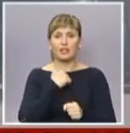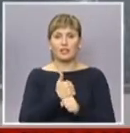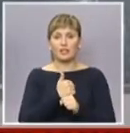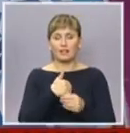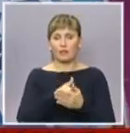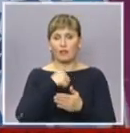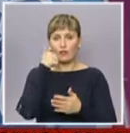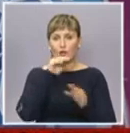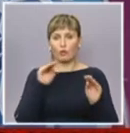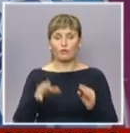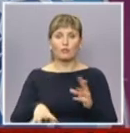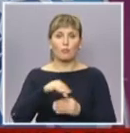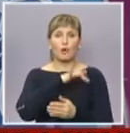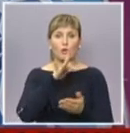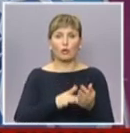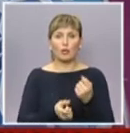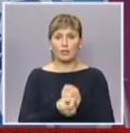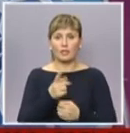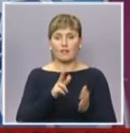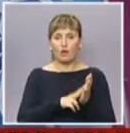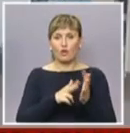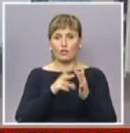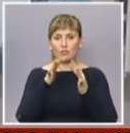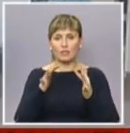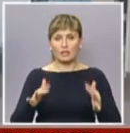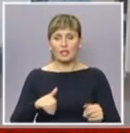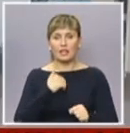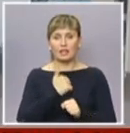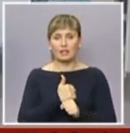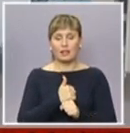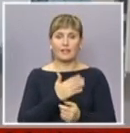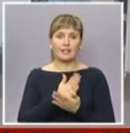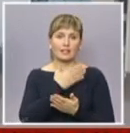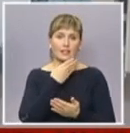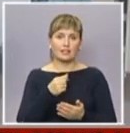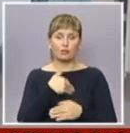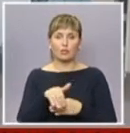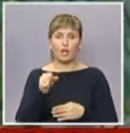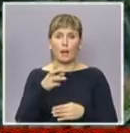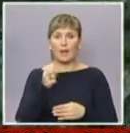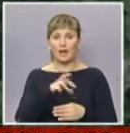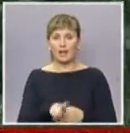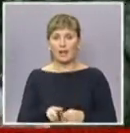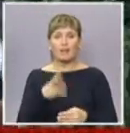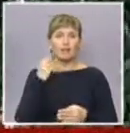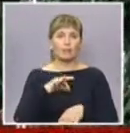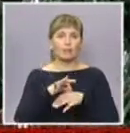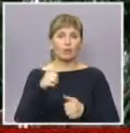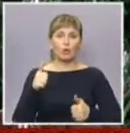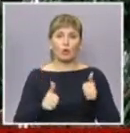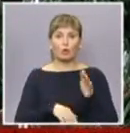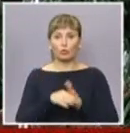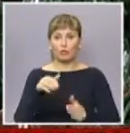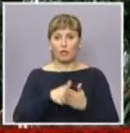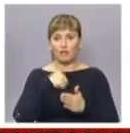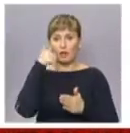Нового года. Всего по городу появится 8 елей. Главное красуется на площади Абая. Кроме того, по традиции в Алматы пройдет конкурс на лучшее